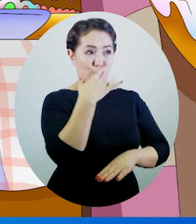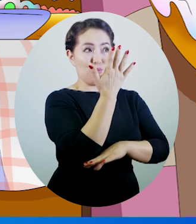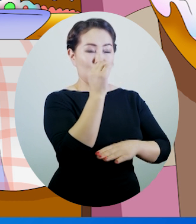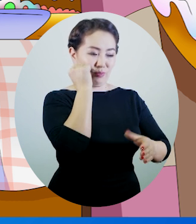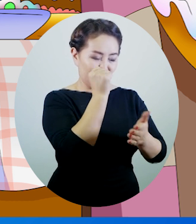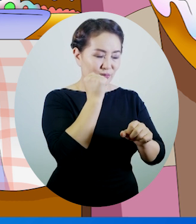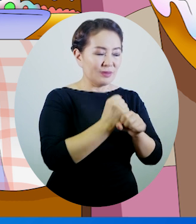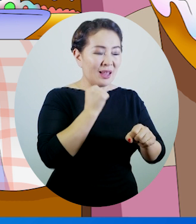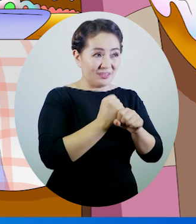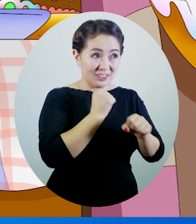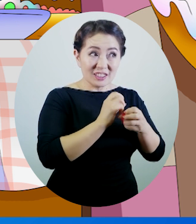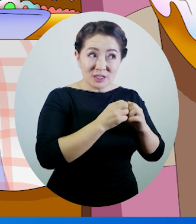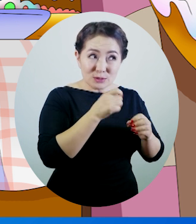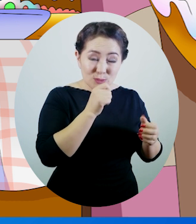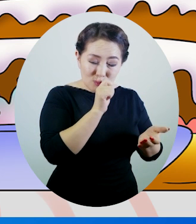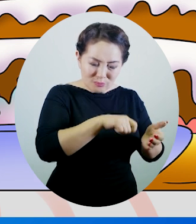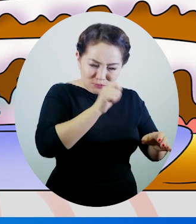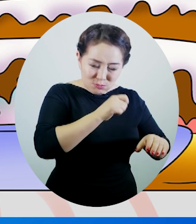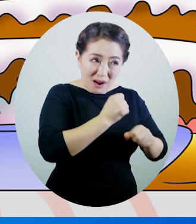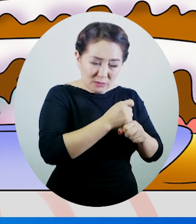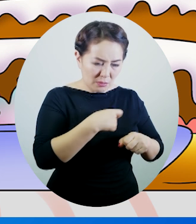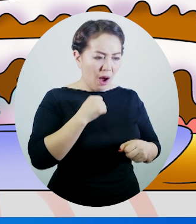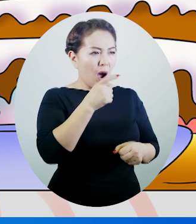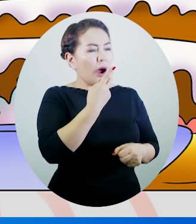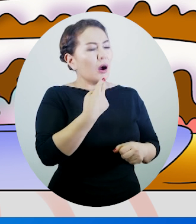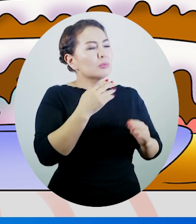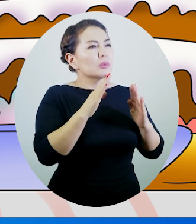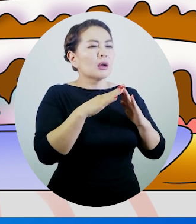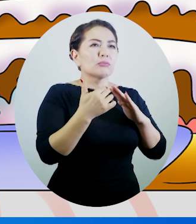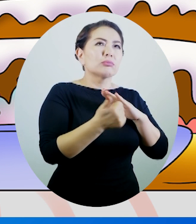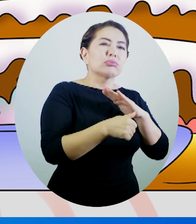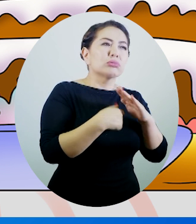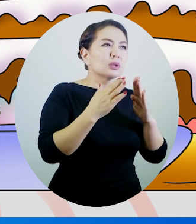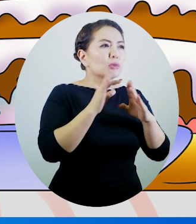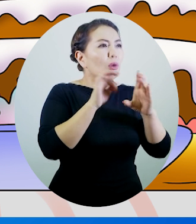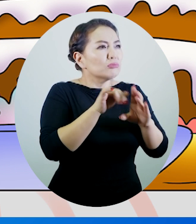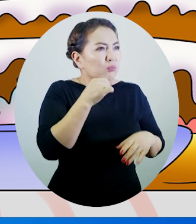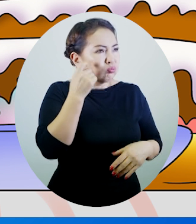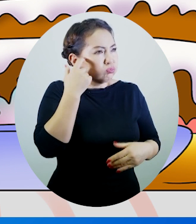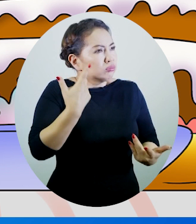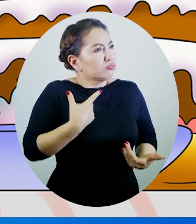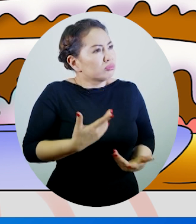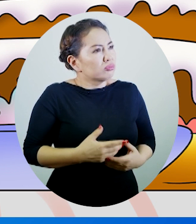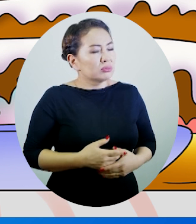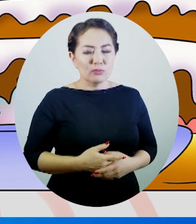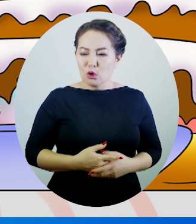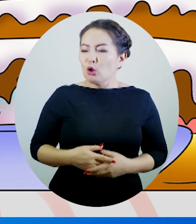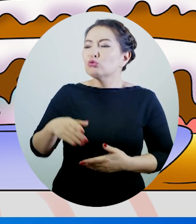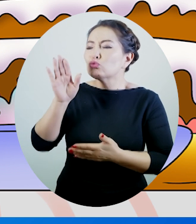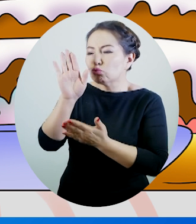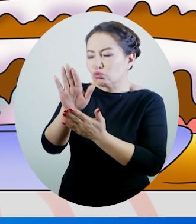аа. Манай аав мод бэлтгэдэг хүн. Би ахтайгаа ойд явж агаад гэрээсээ дөрчлөө. Яаж